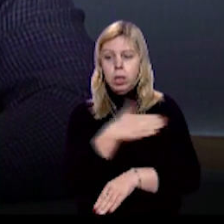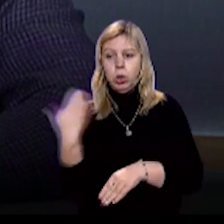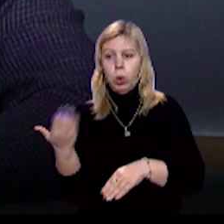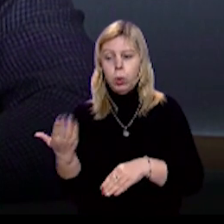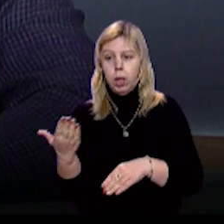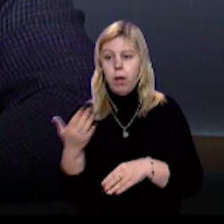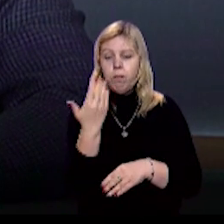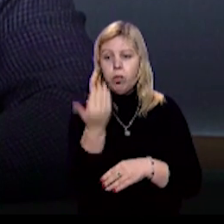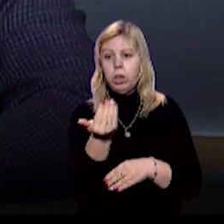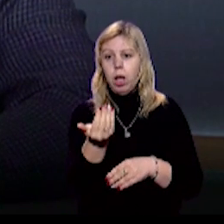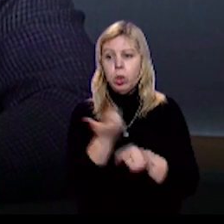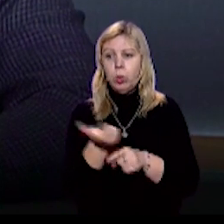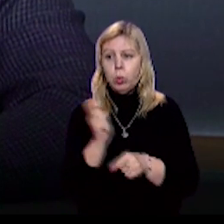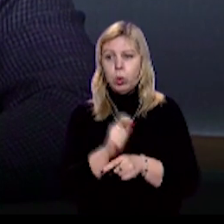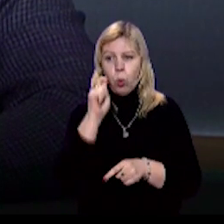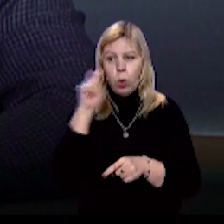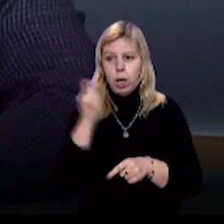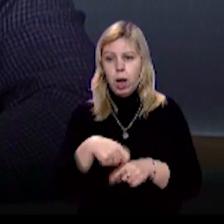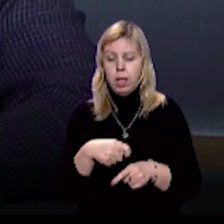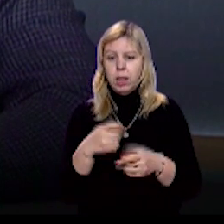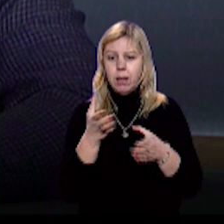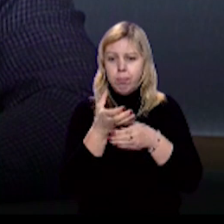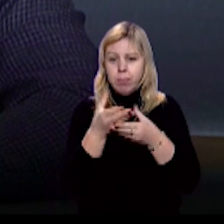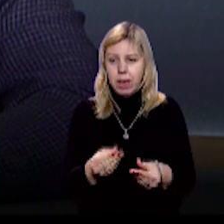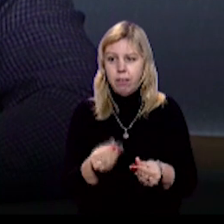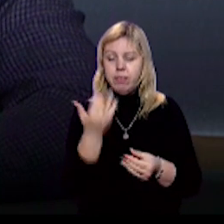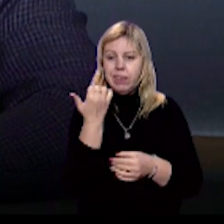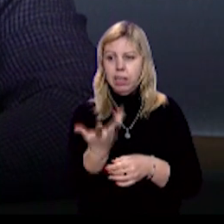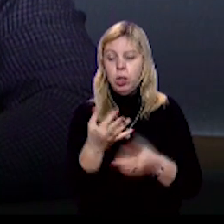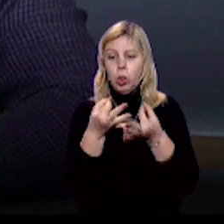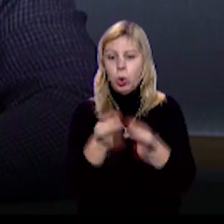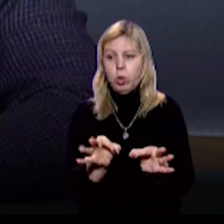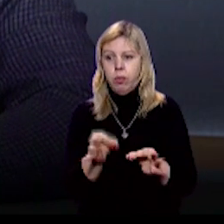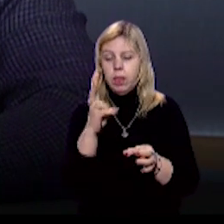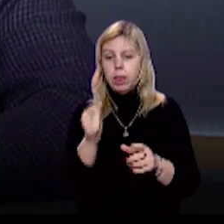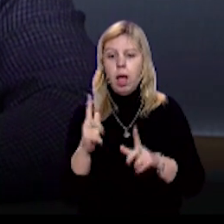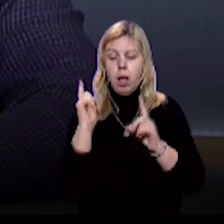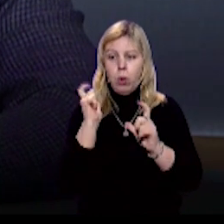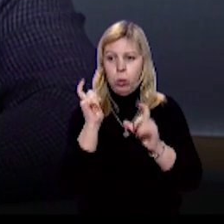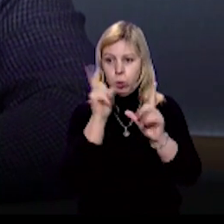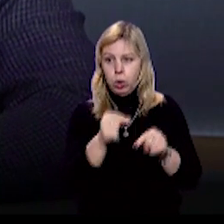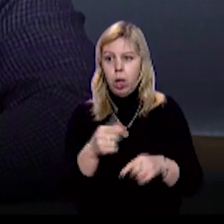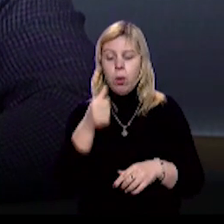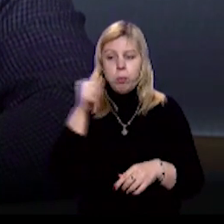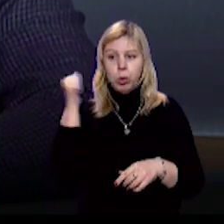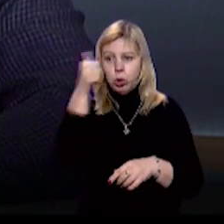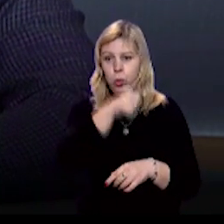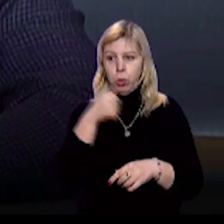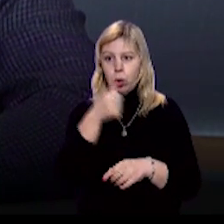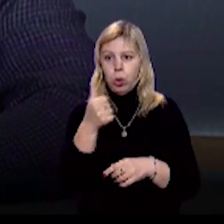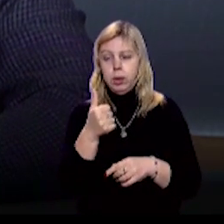сторона, вона дуже Україну обмежує у кількості дозволів на перевезення. Наприклад, в прошлому